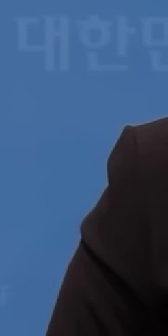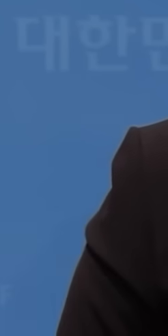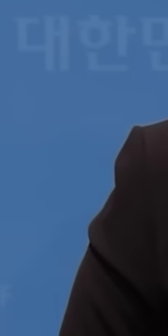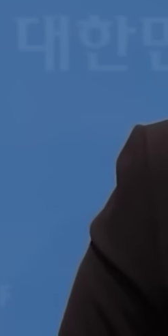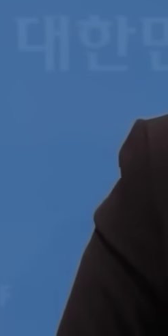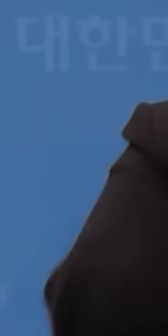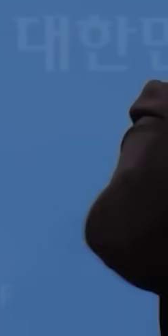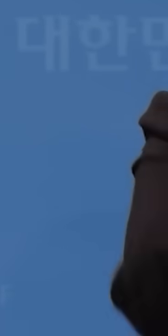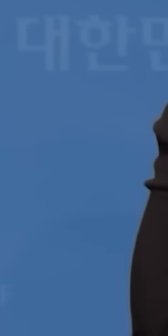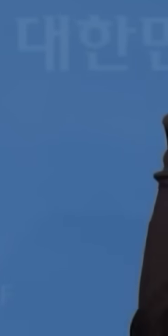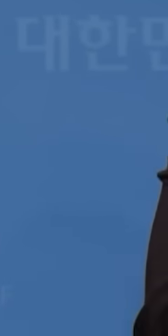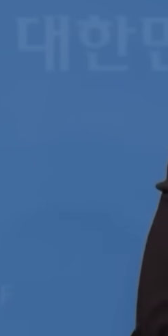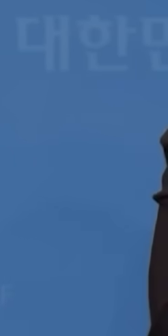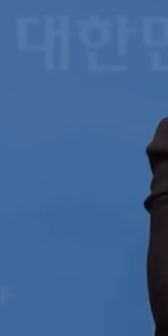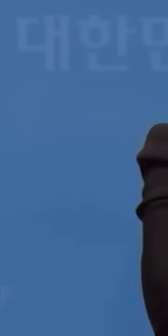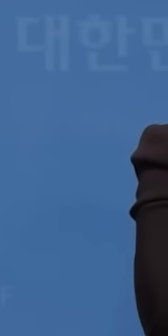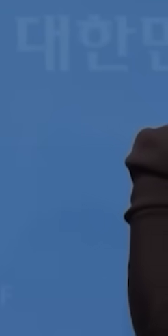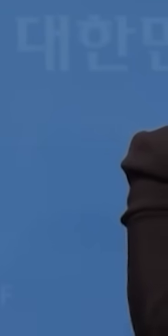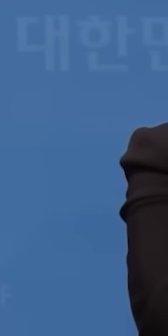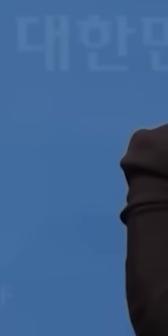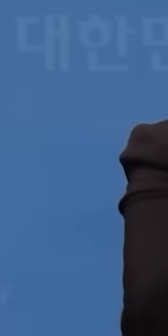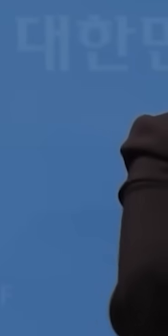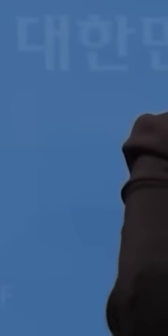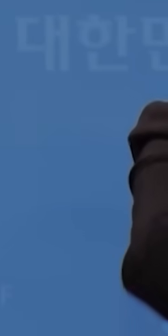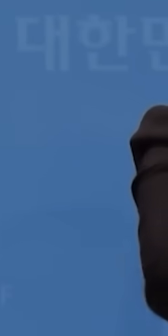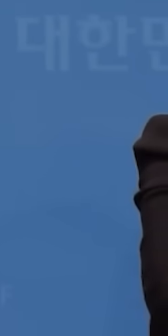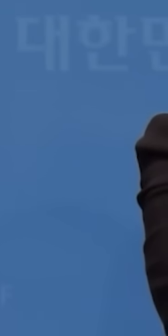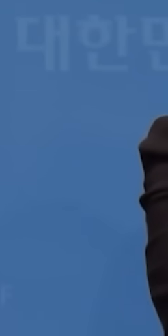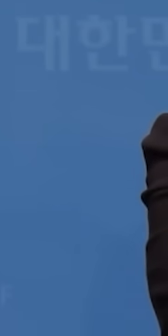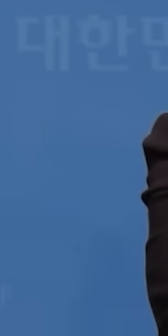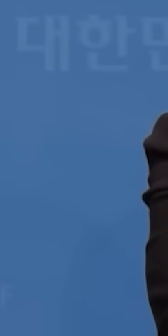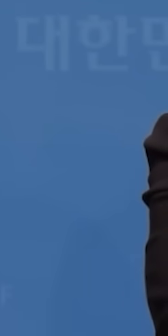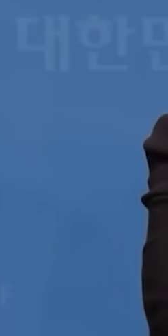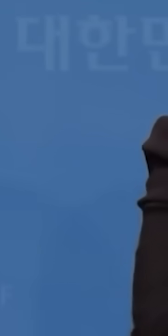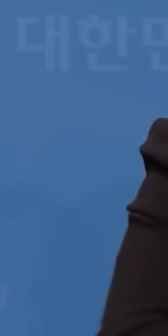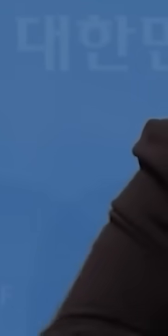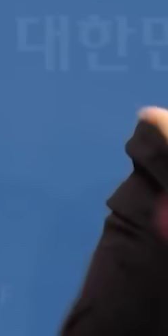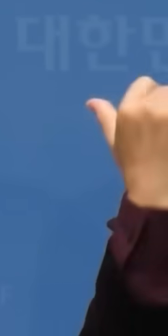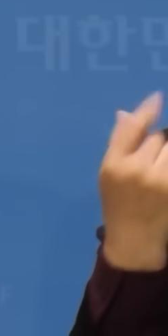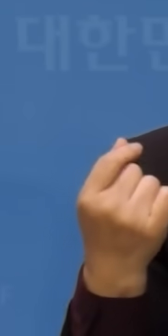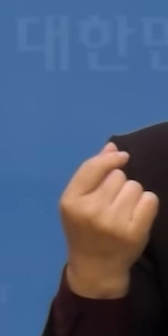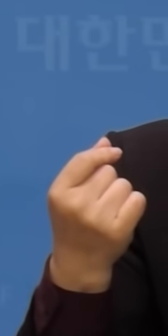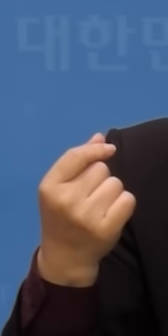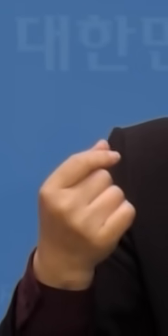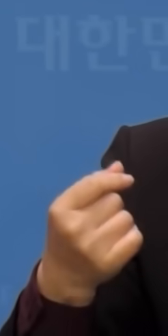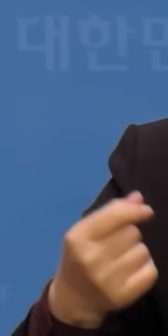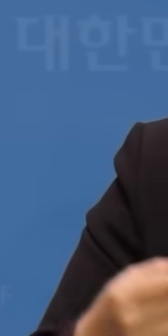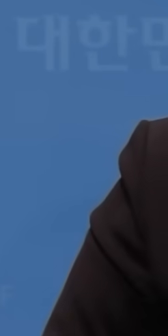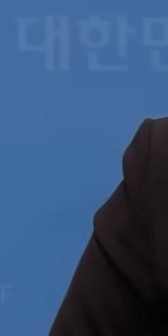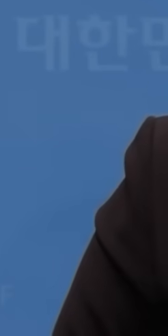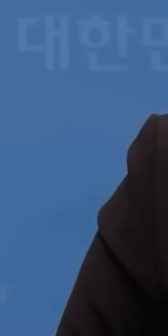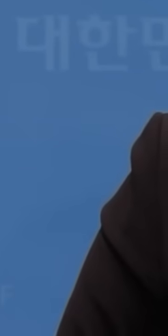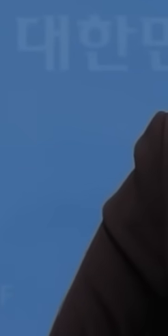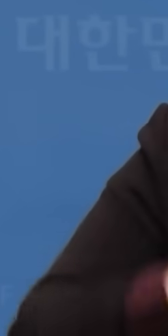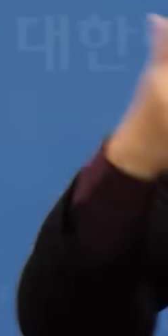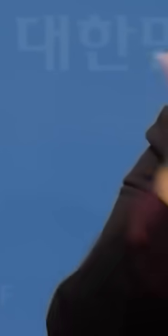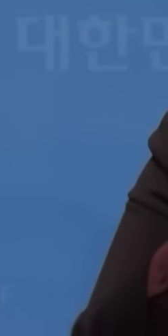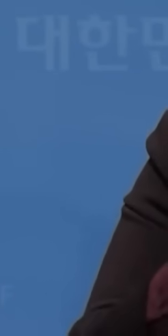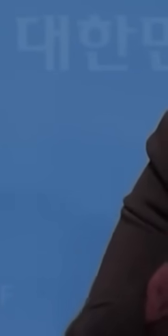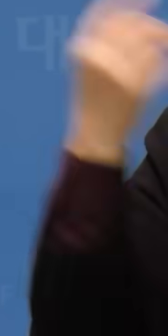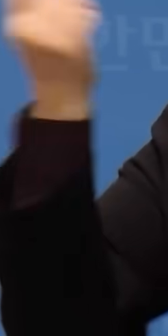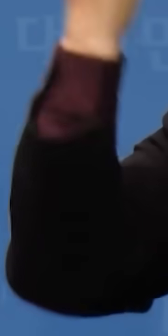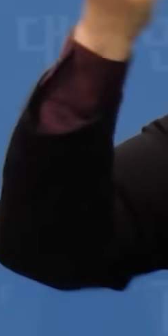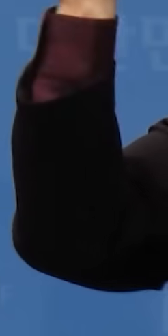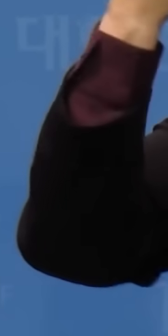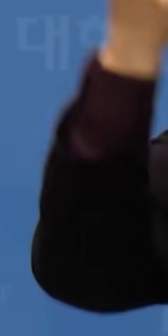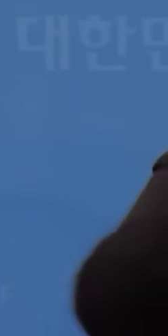죄를 지어도 버티고 있는 저 국회의원을 보면 화가 나시죠? 국회의원은 헬기도